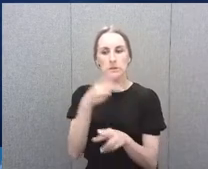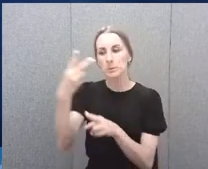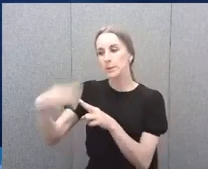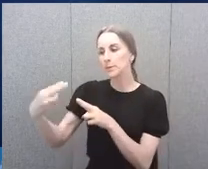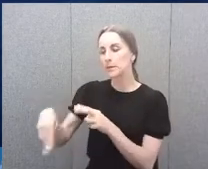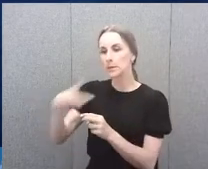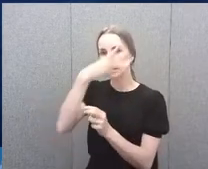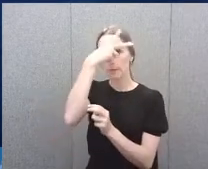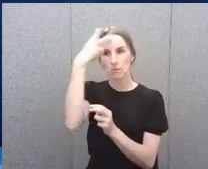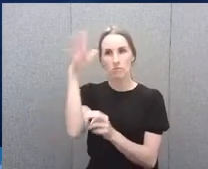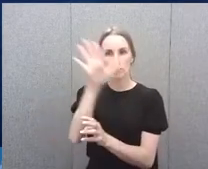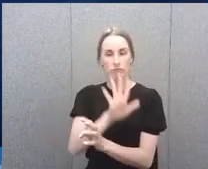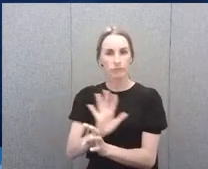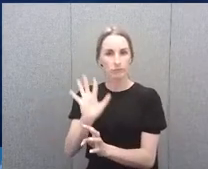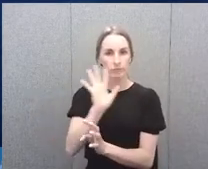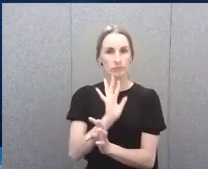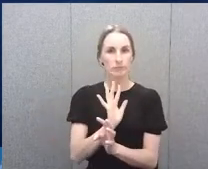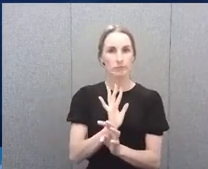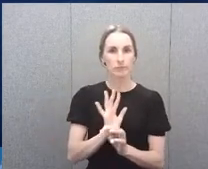судить о